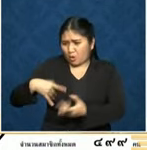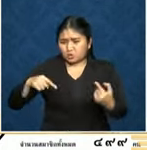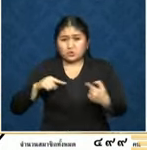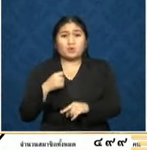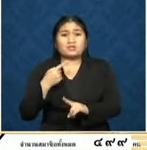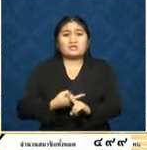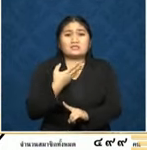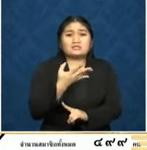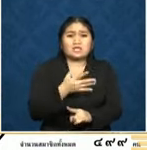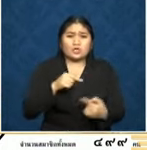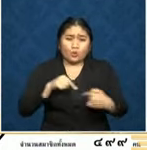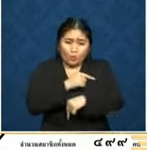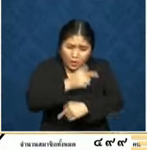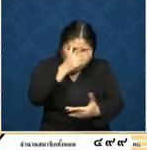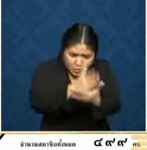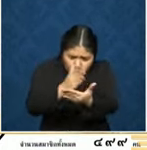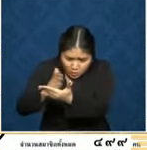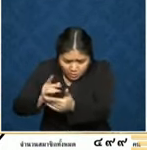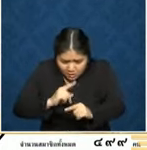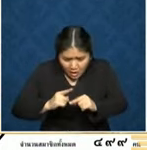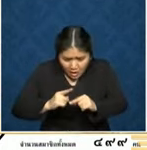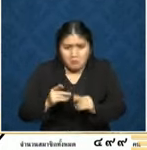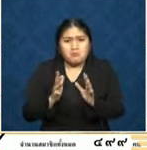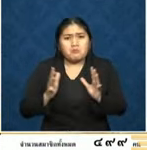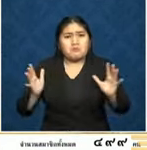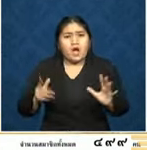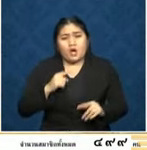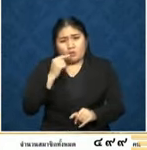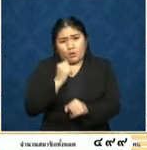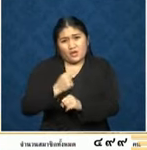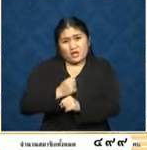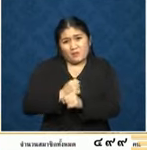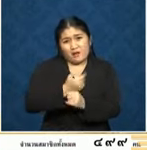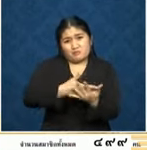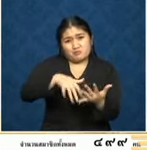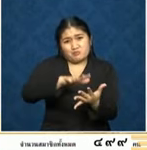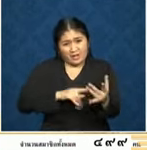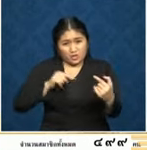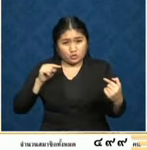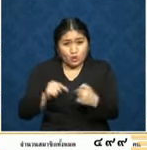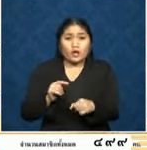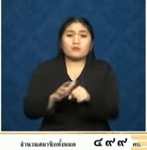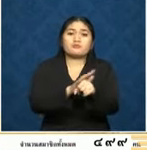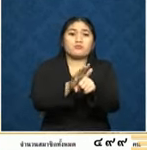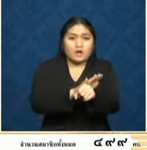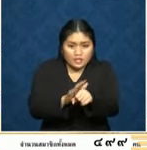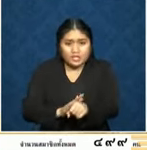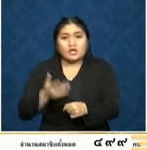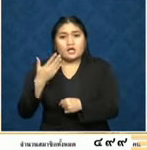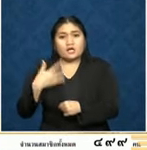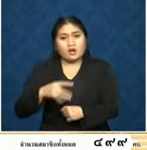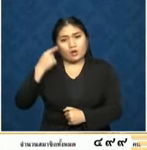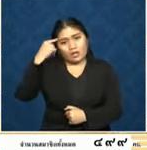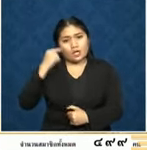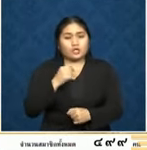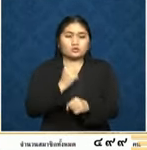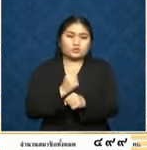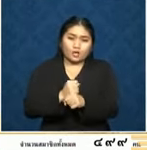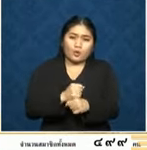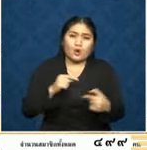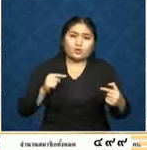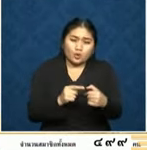เยอะแล้วการบริหารงบประมาณเนี่ยควรจะทำงานโยธาเนี่ยต้องทำในฤดูกาลที่เหมาะสมนะครับแล้วก็ให้เสร็จฤดูกา